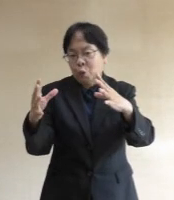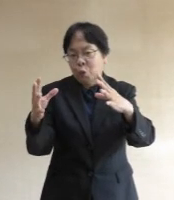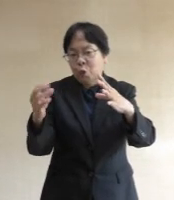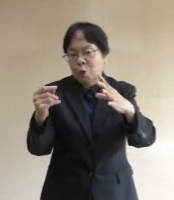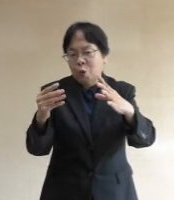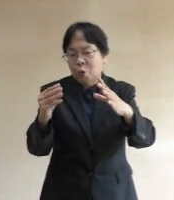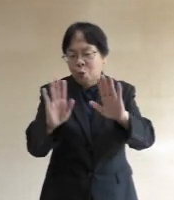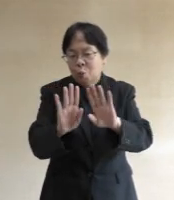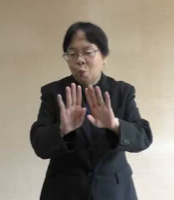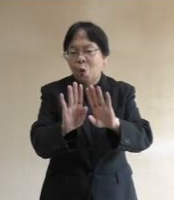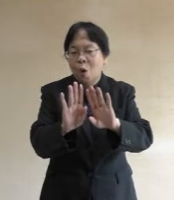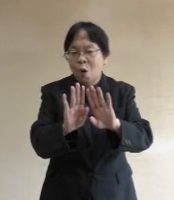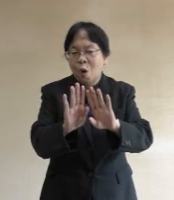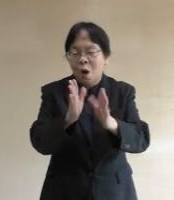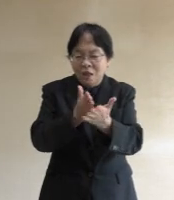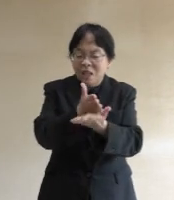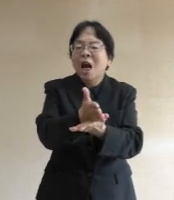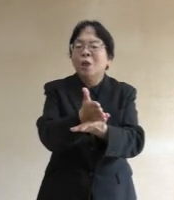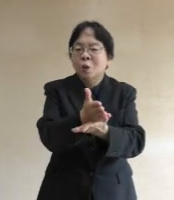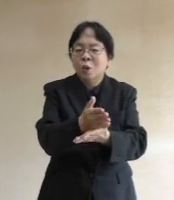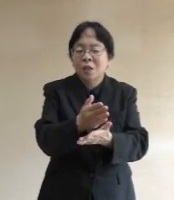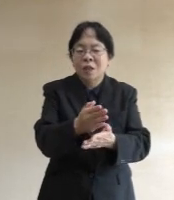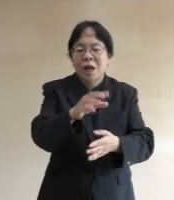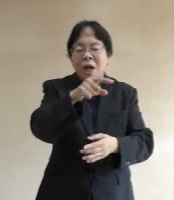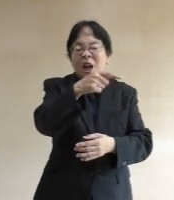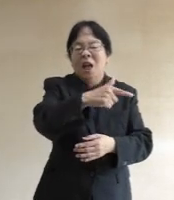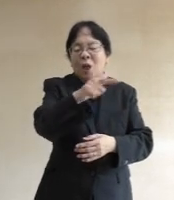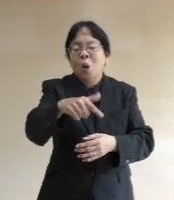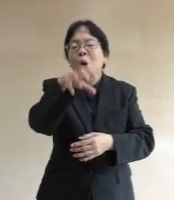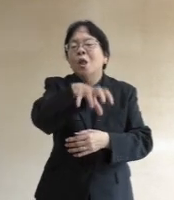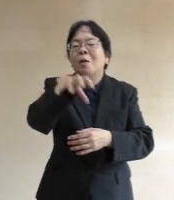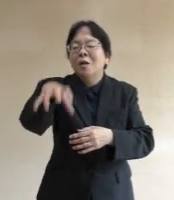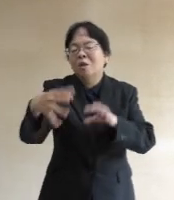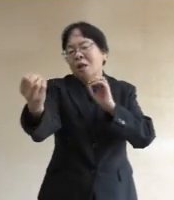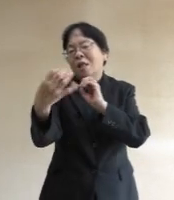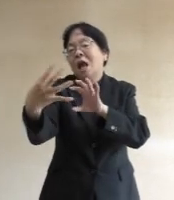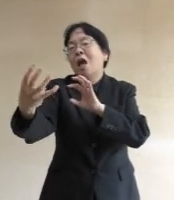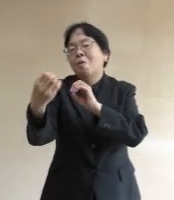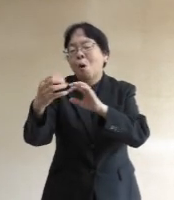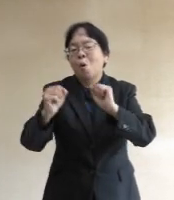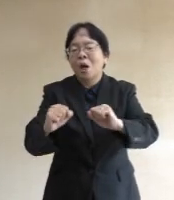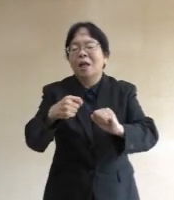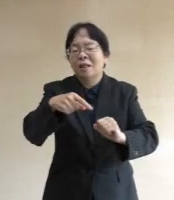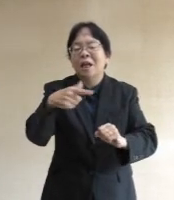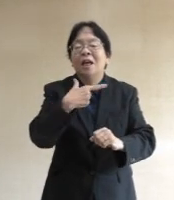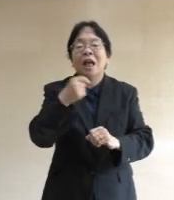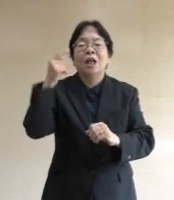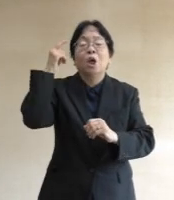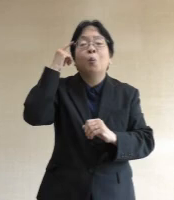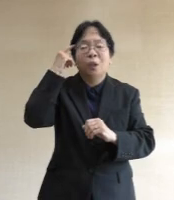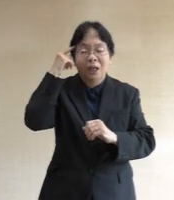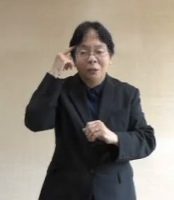切りにいろんな対話の場をね、これからも作っていきたいというふうに思いますので、ご協力もお願い